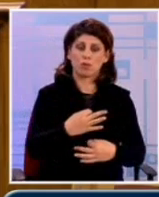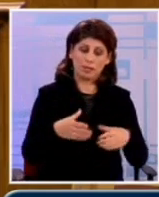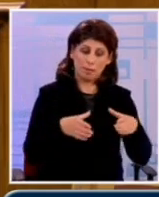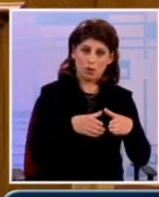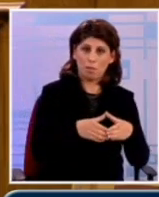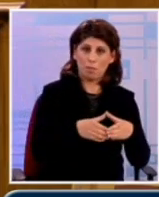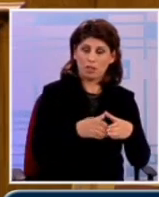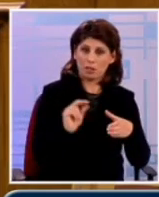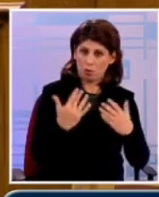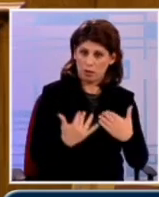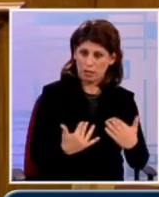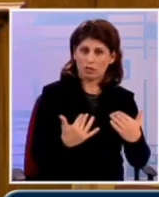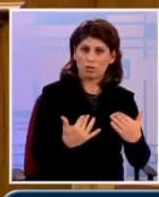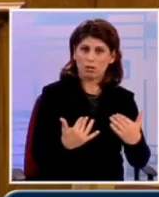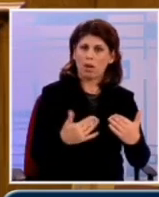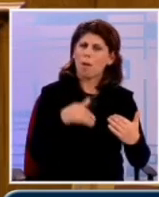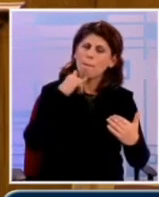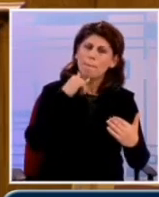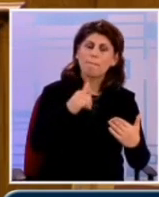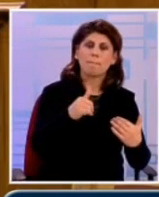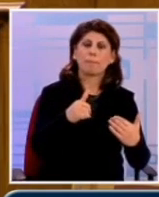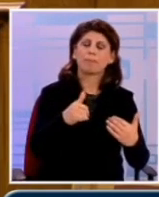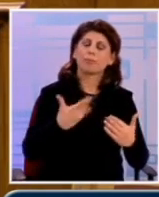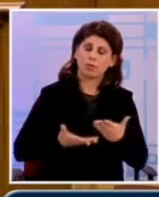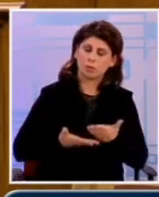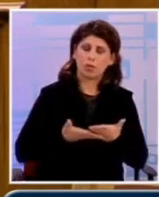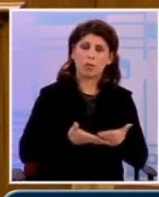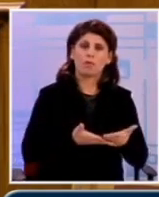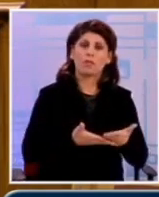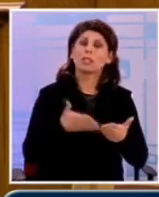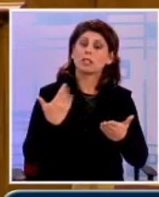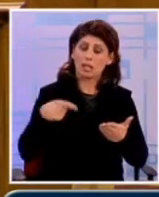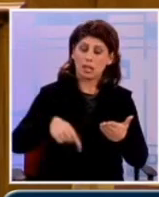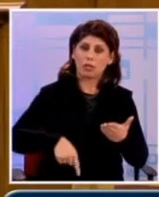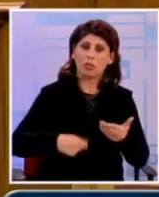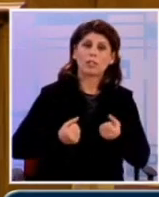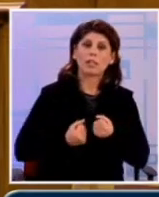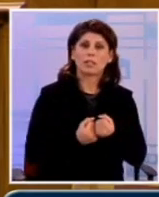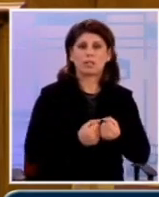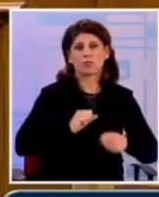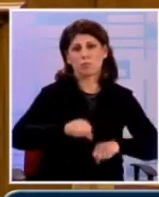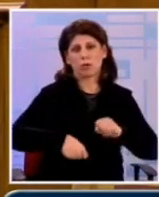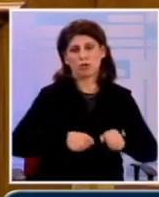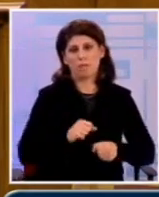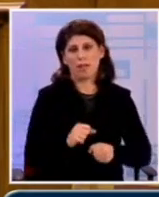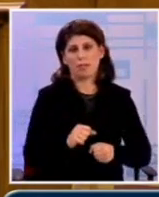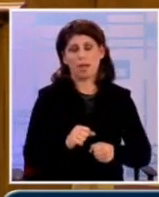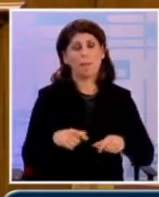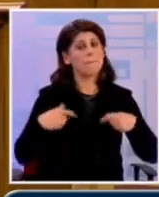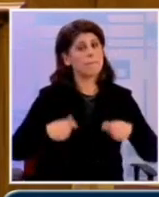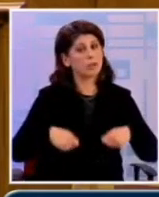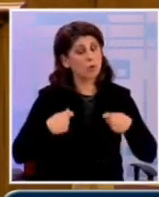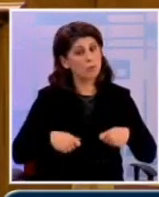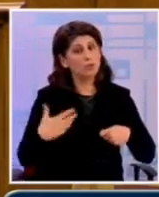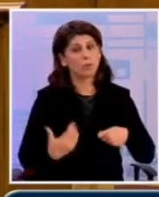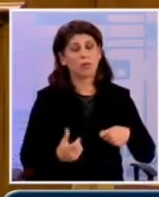Επιτροπή της Βουλής, μόνιμα, προκειμένου να συνδράμουν, να βρίσκονται εδώ και να στηρίζουν την προσπάθειά μας με τον πλούτο που